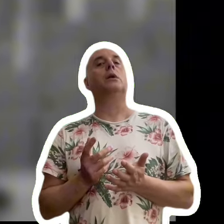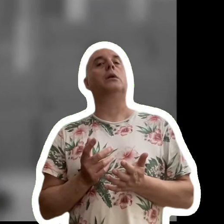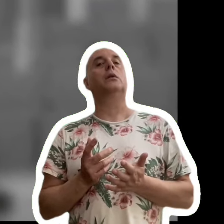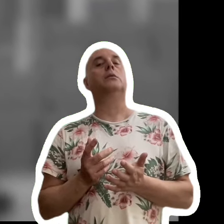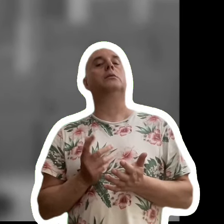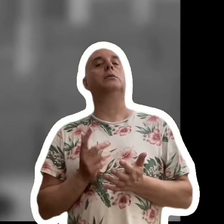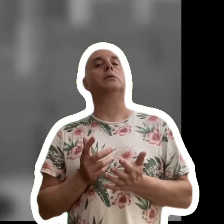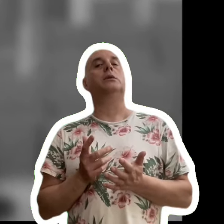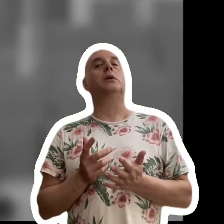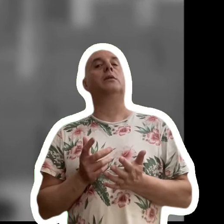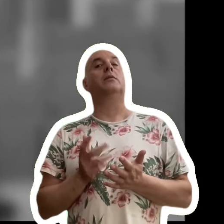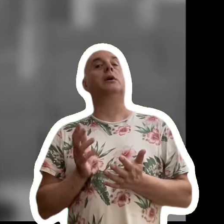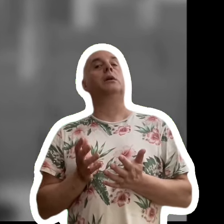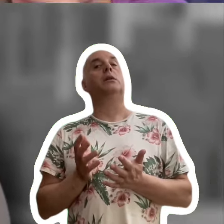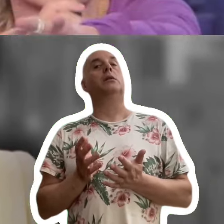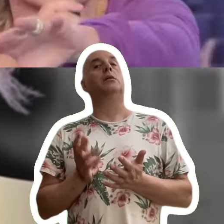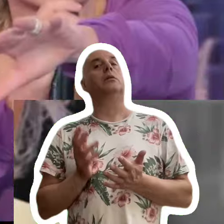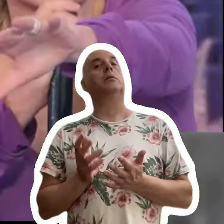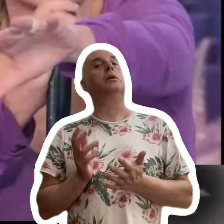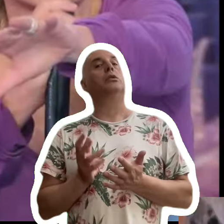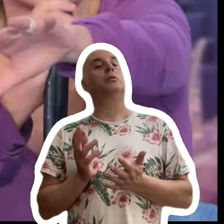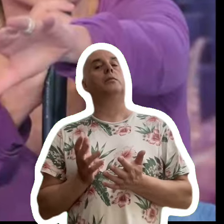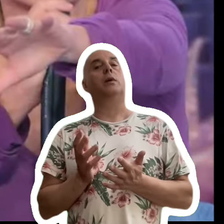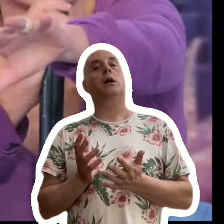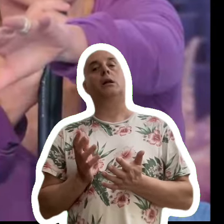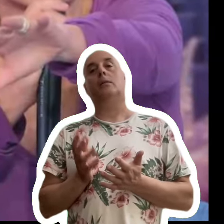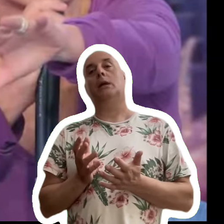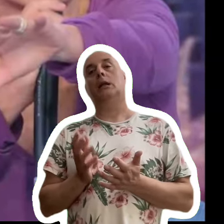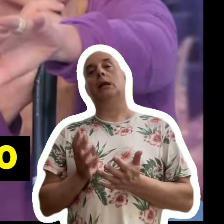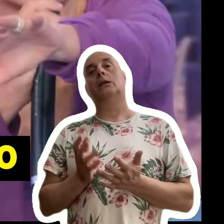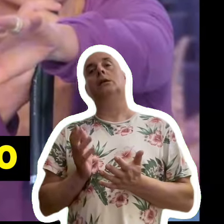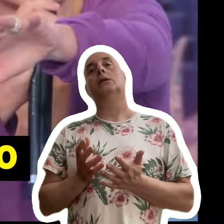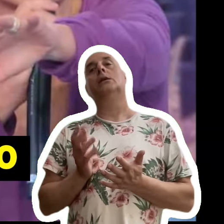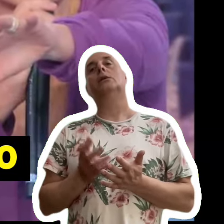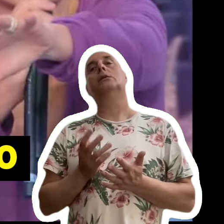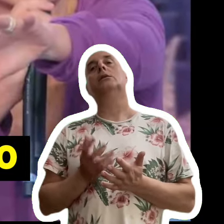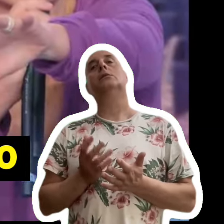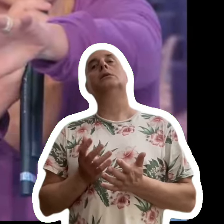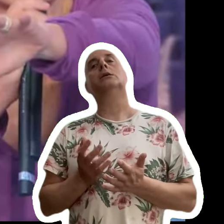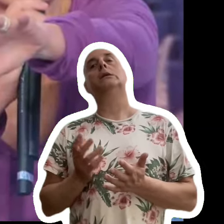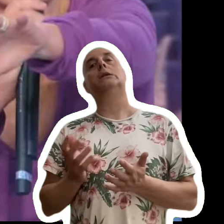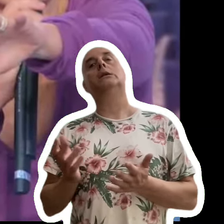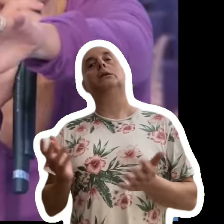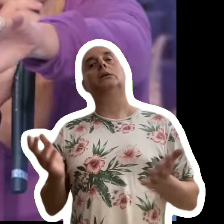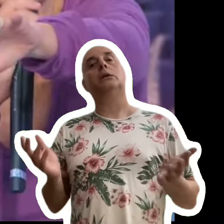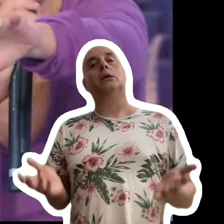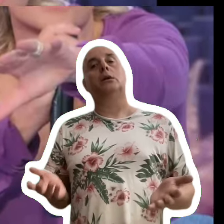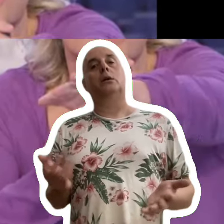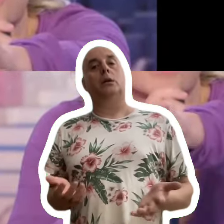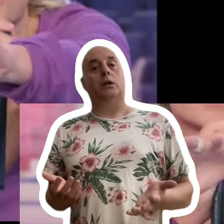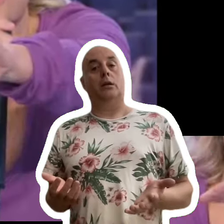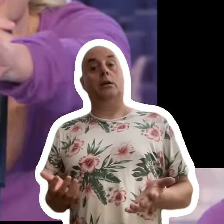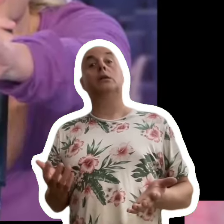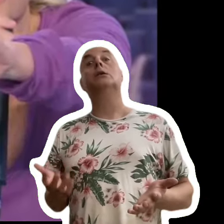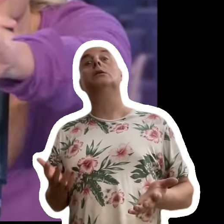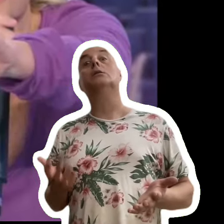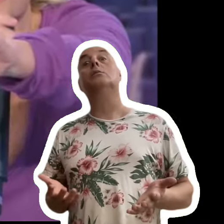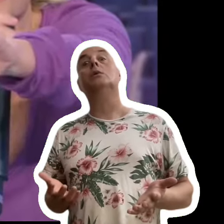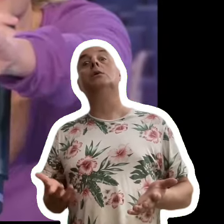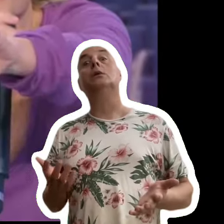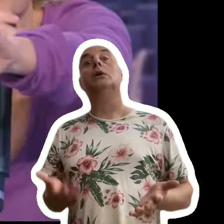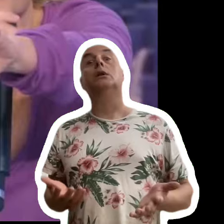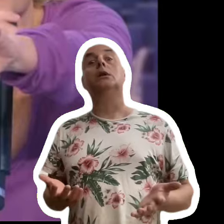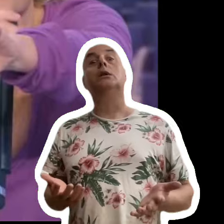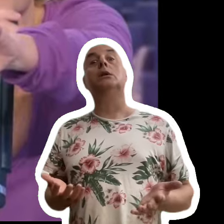fosse realmente interessata a lui Raffaele è stato protagonista del trono Senior durante il periodo in cui Gemma era